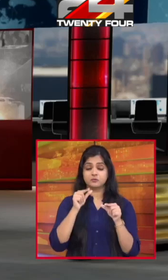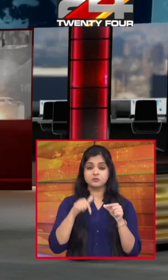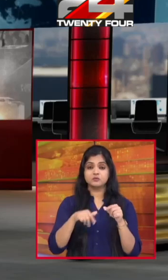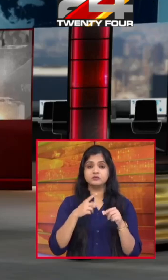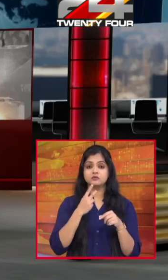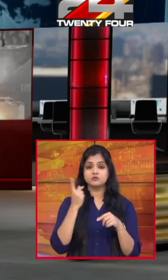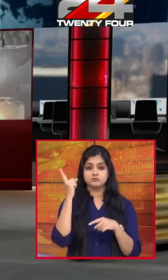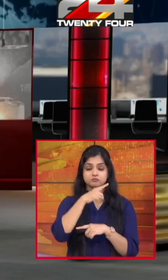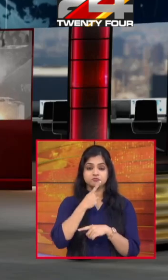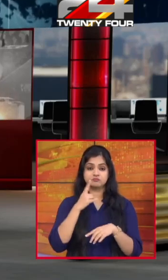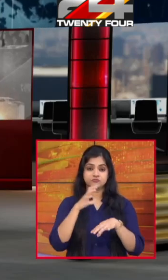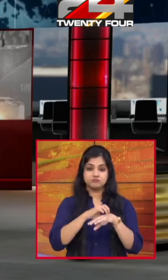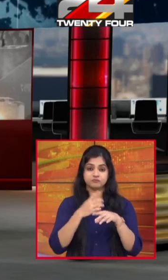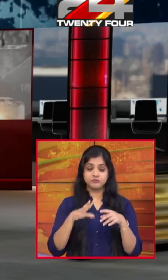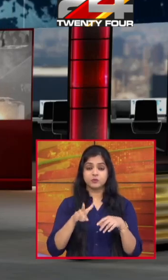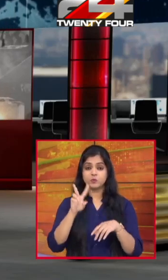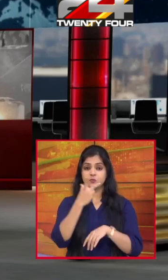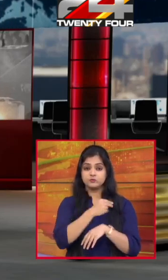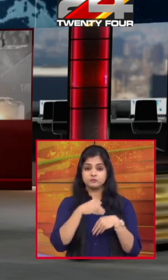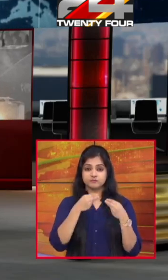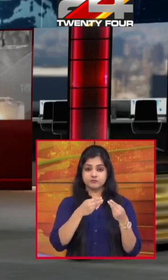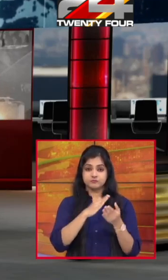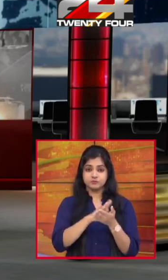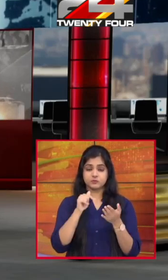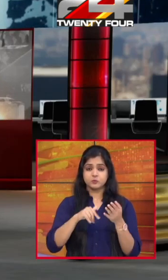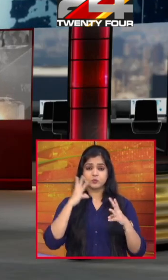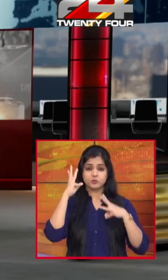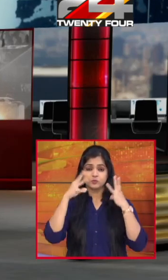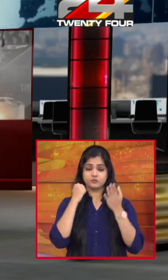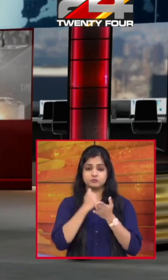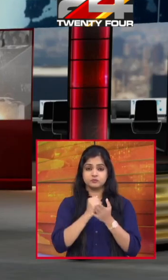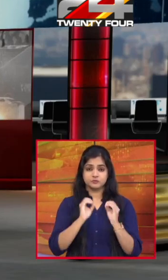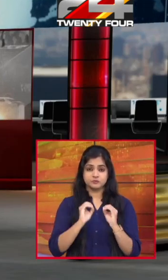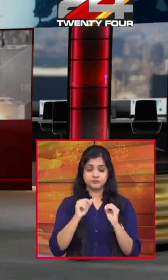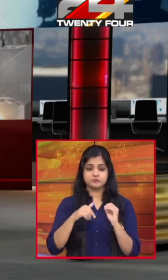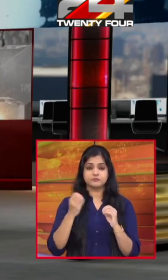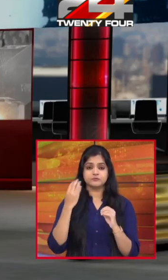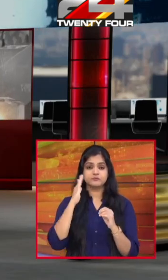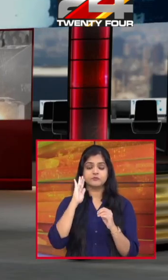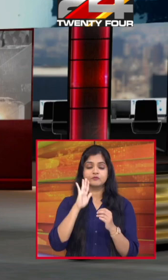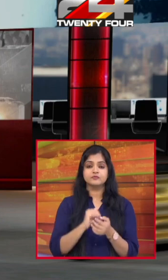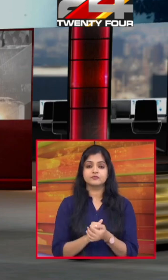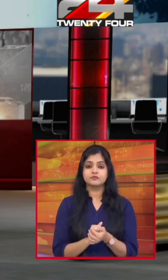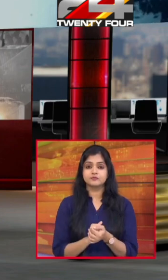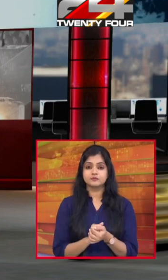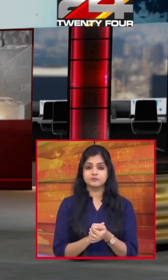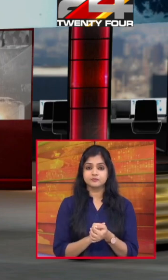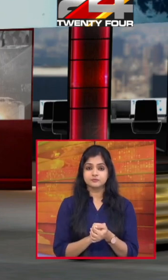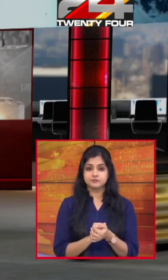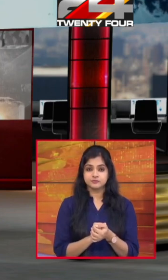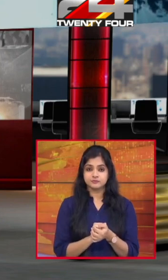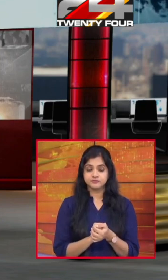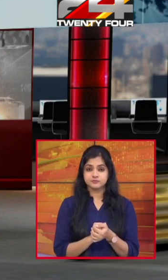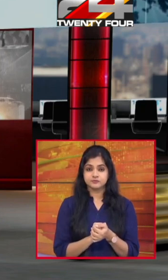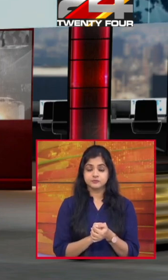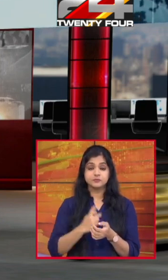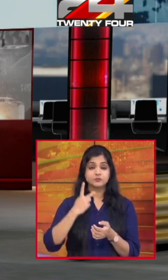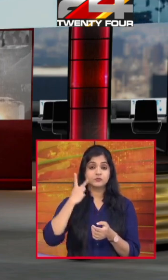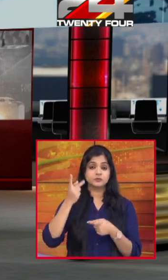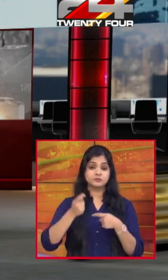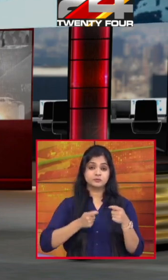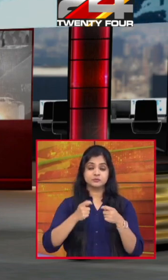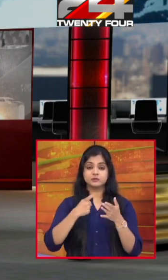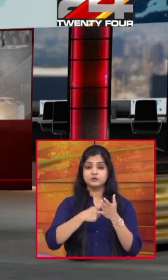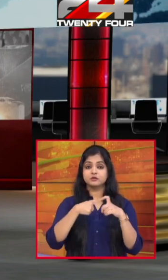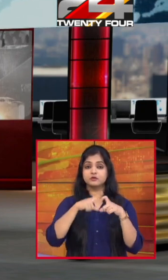കടിയേറ്റത്. ഇവർക്ക് വാക്സിനേഷൻ ഉൾപ്പെടെ നൽകിയിട്ടുണ്ട്. നിലവിൽ ആശങ്കപ്പെടേണ്ട ഒരു സാഹചര്യം ഇല്ല എന്നാണ് അറിയുന്നത്. മനീഷ് മഹിപാലാണ് വിശദാംശങ്ങൾ നൽകിയത്. പ്രമുഖ